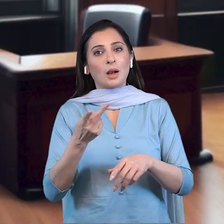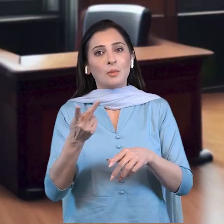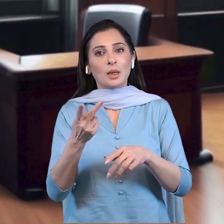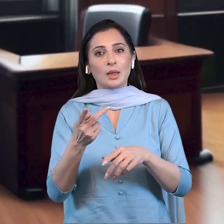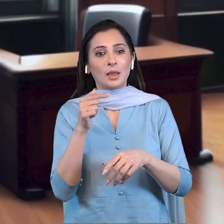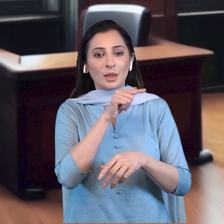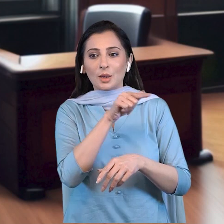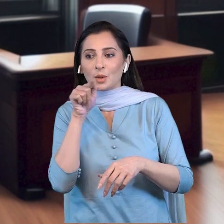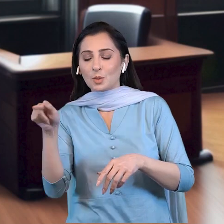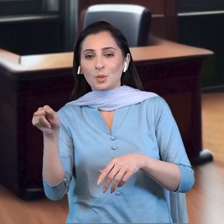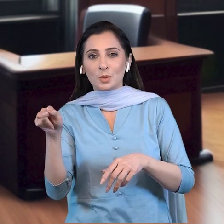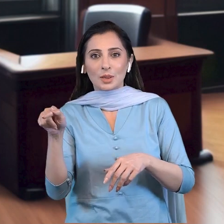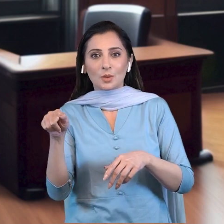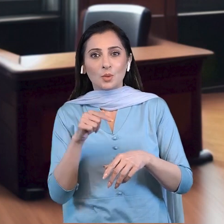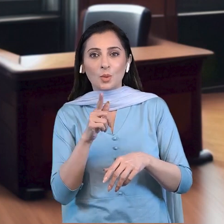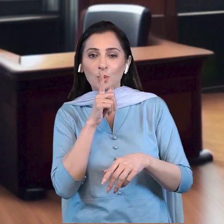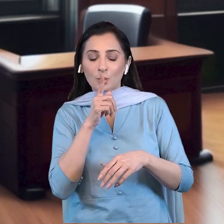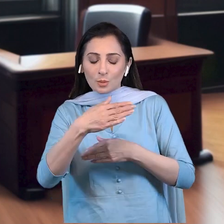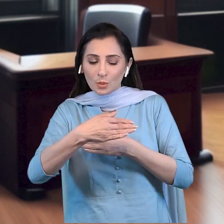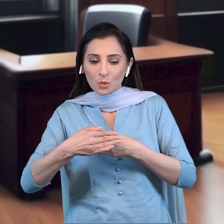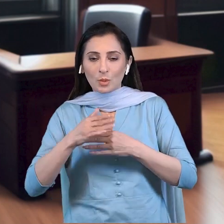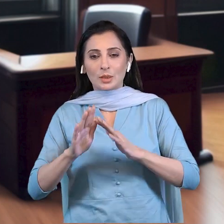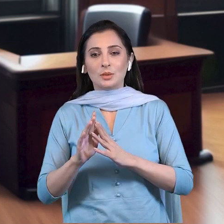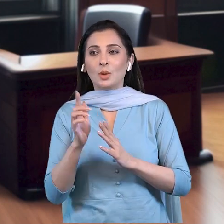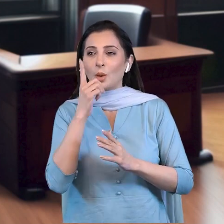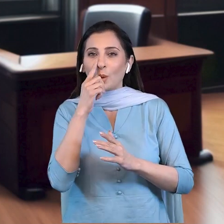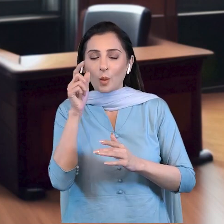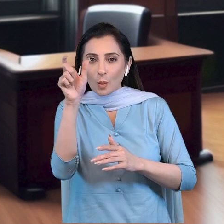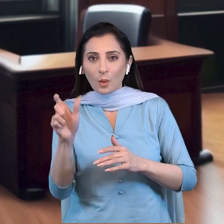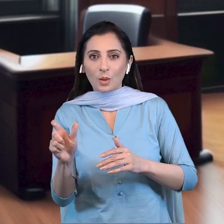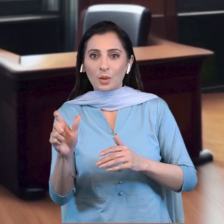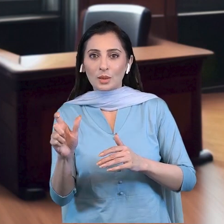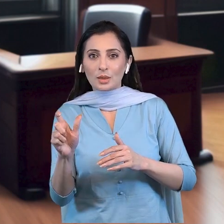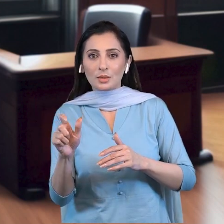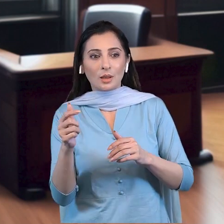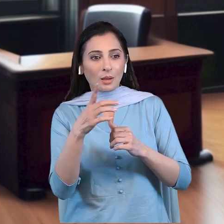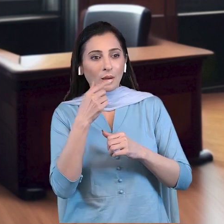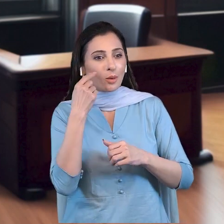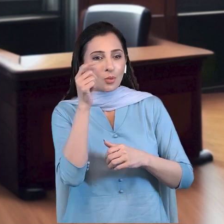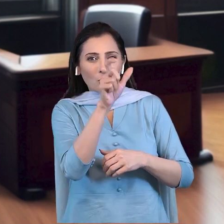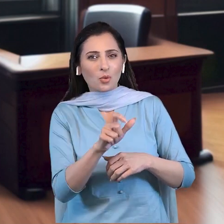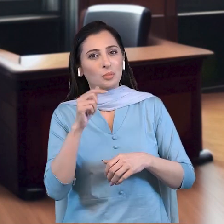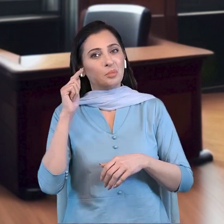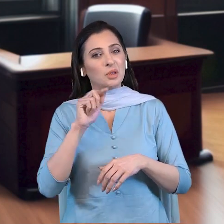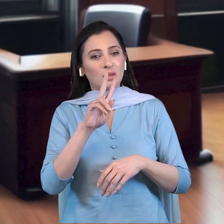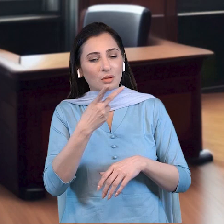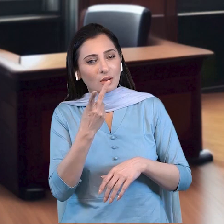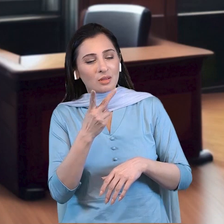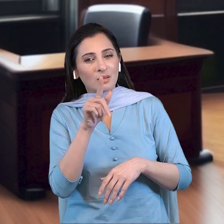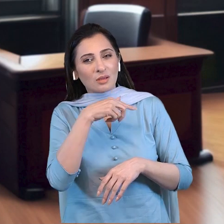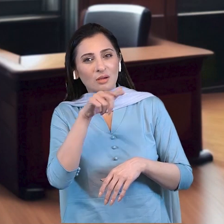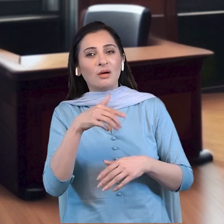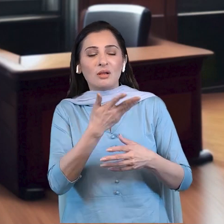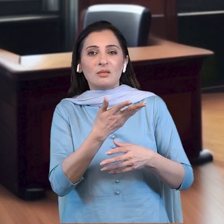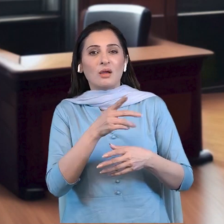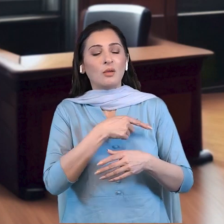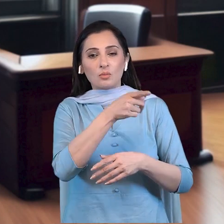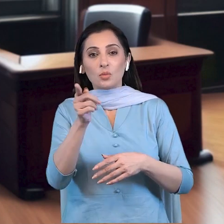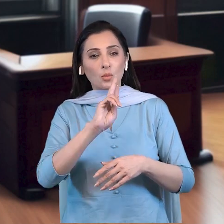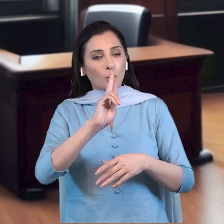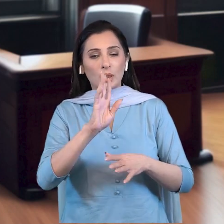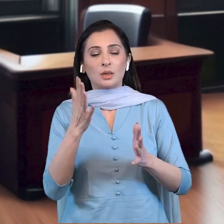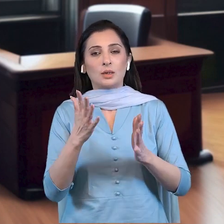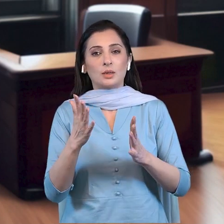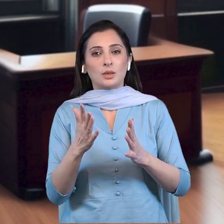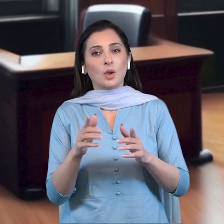ہسبینڈ کا کوئی بھی عیب ہوگا یا کوئی بات ہوگی تو وہ سب اس کو کنفائن کرے گی اور چھپائے گی۔ وائس ورثہ خاوند کے لیے بھی ڈیوٹی ہے کہ